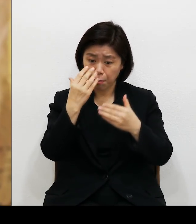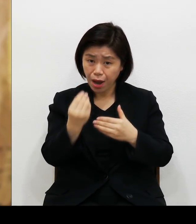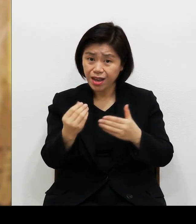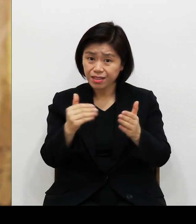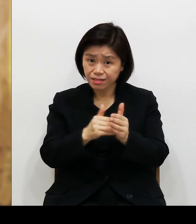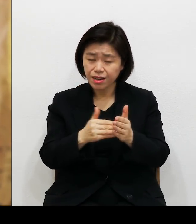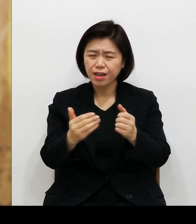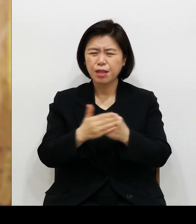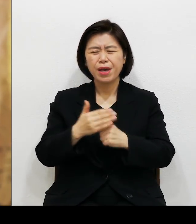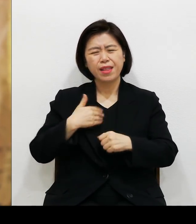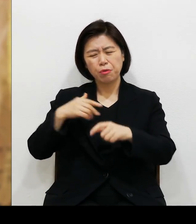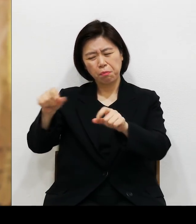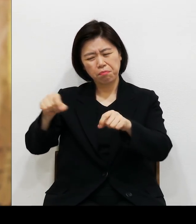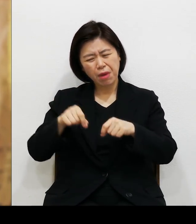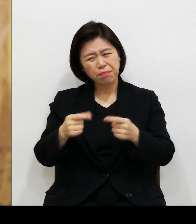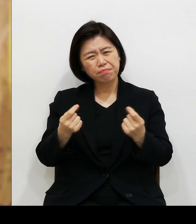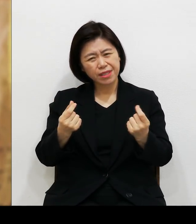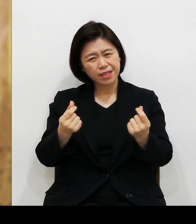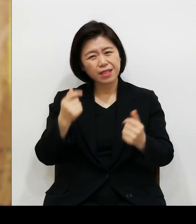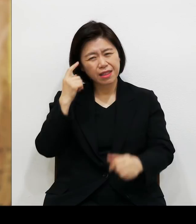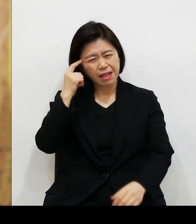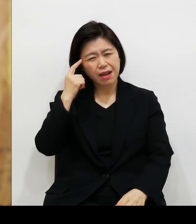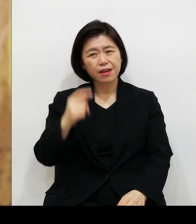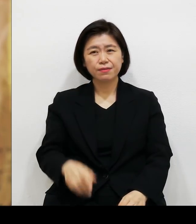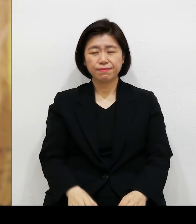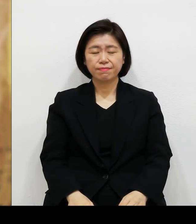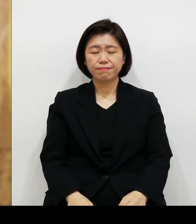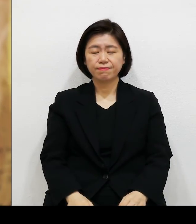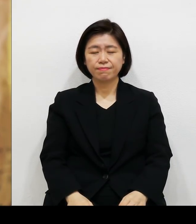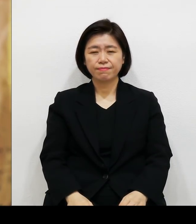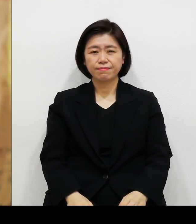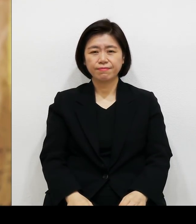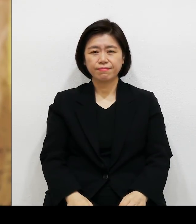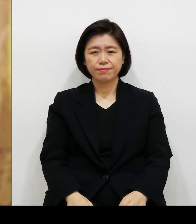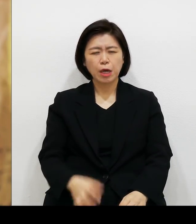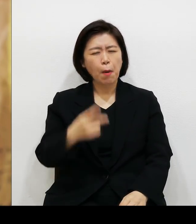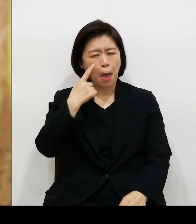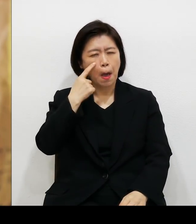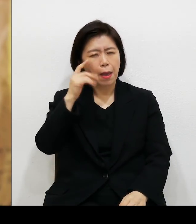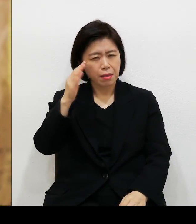당장 감옥 가지는 않겠지 이런 생각을 한 거예요. 예. 그래